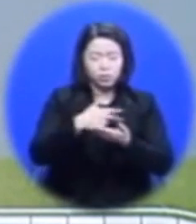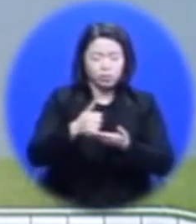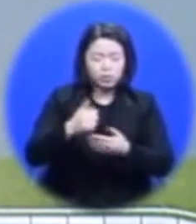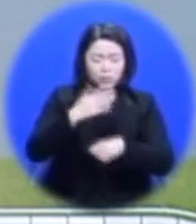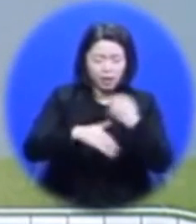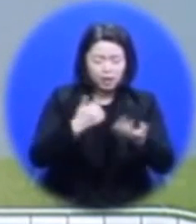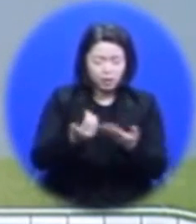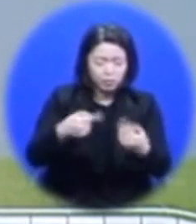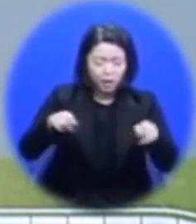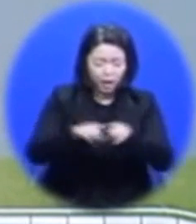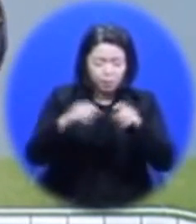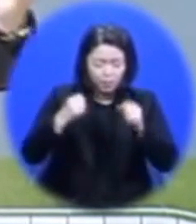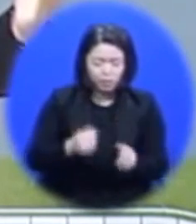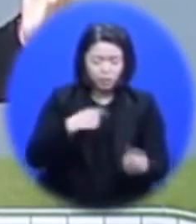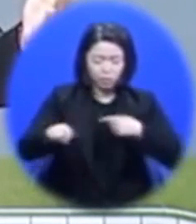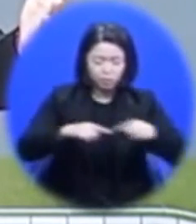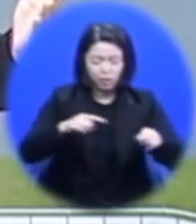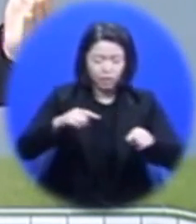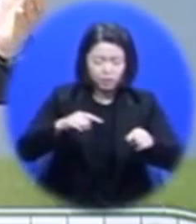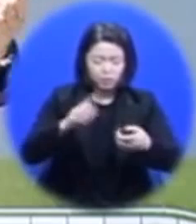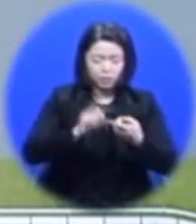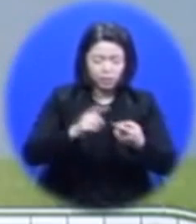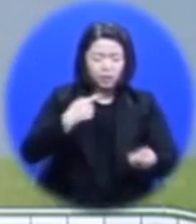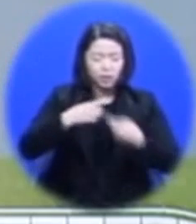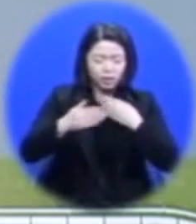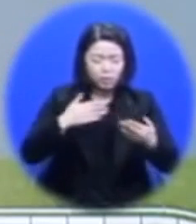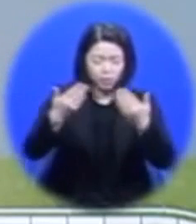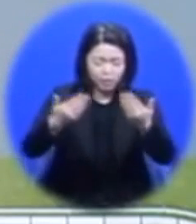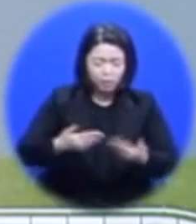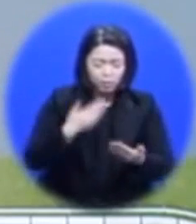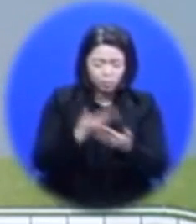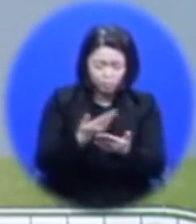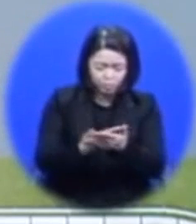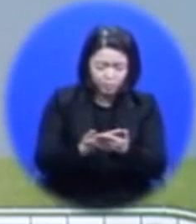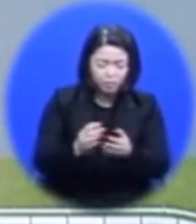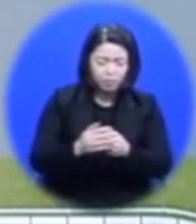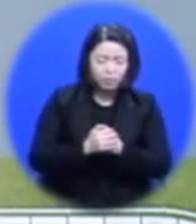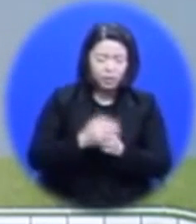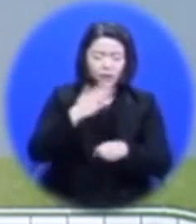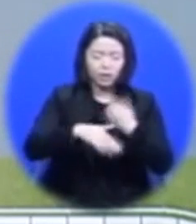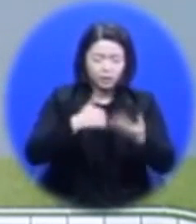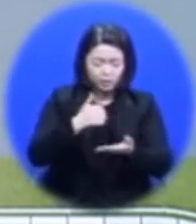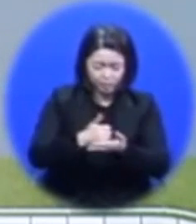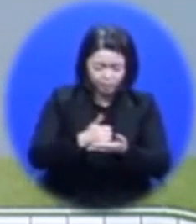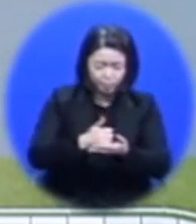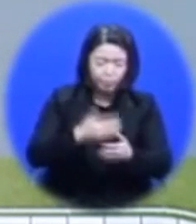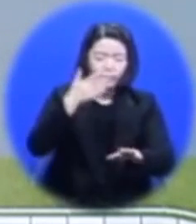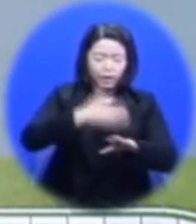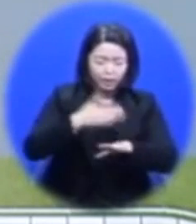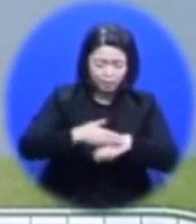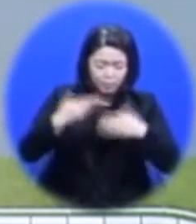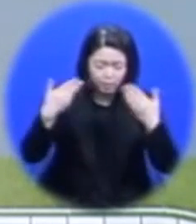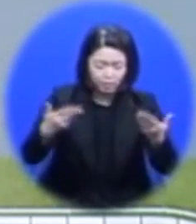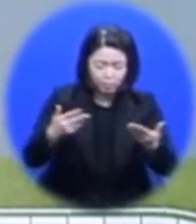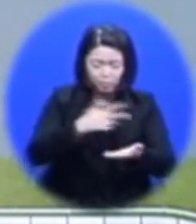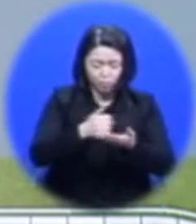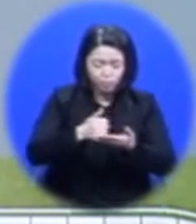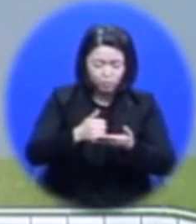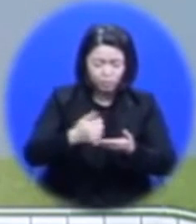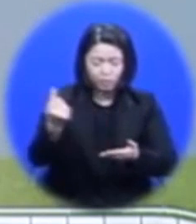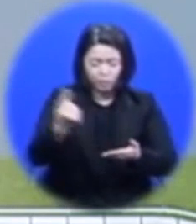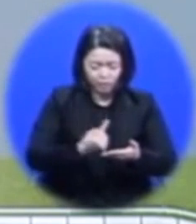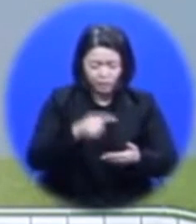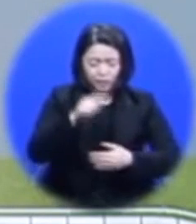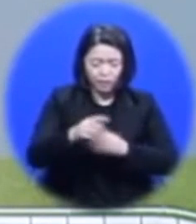하나님이 함께 하심과 통치하심과 다스리심을 경험하게 해주옵소서. 하나님, 감사하며 주님께